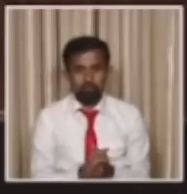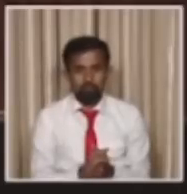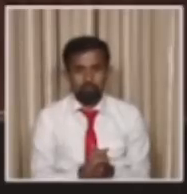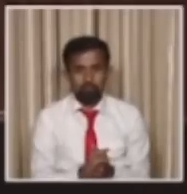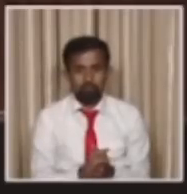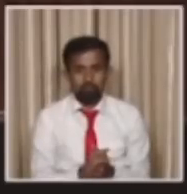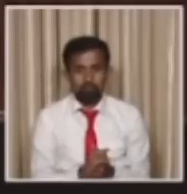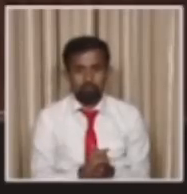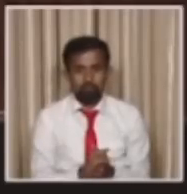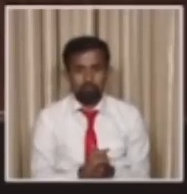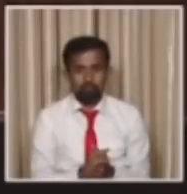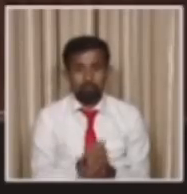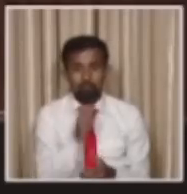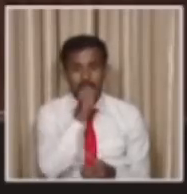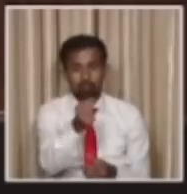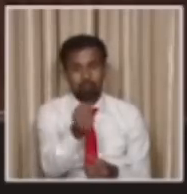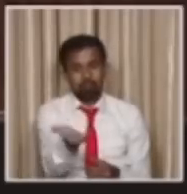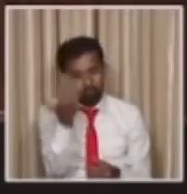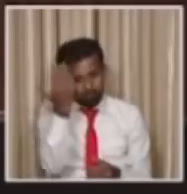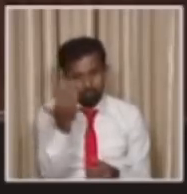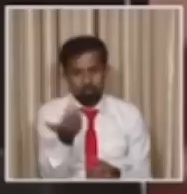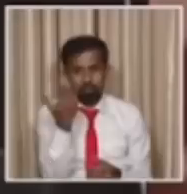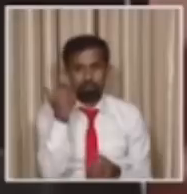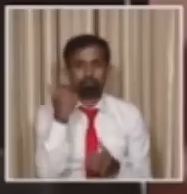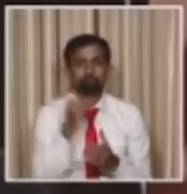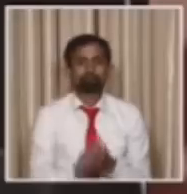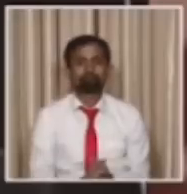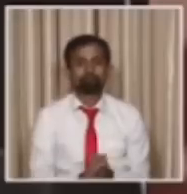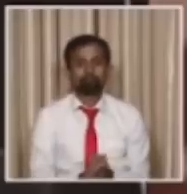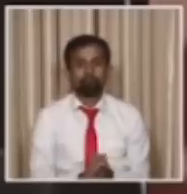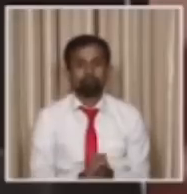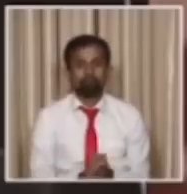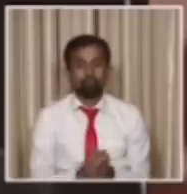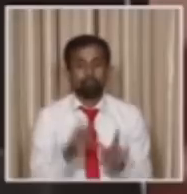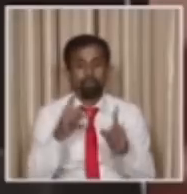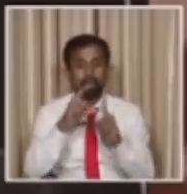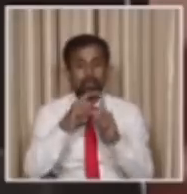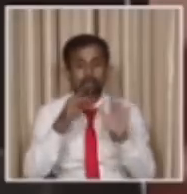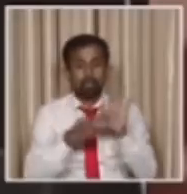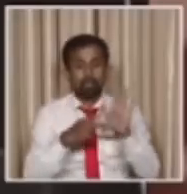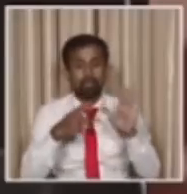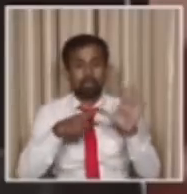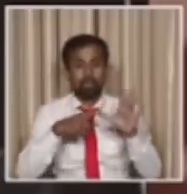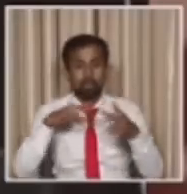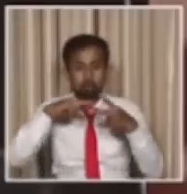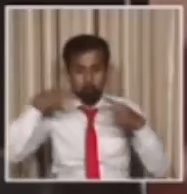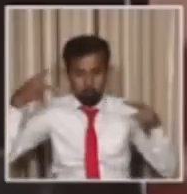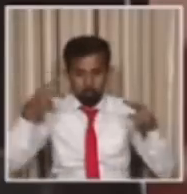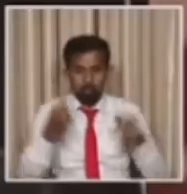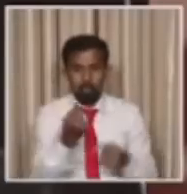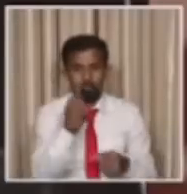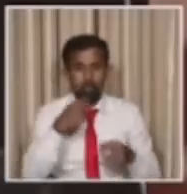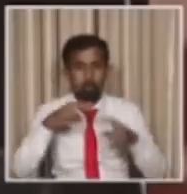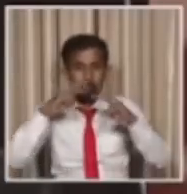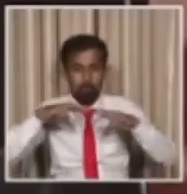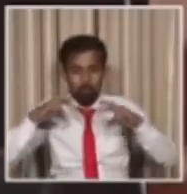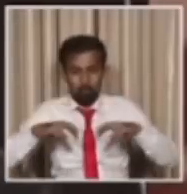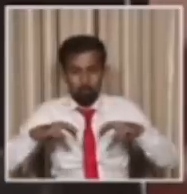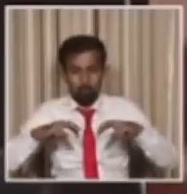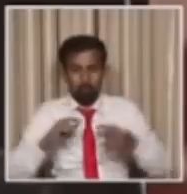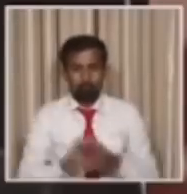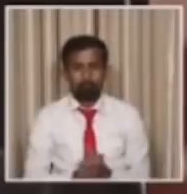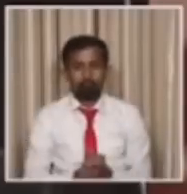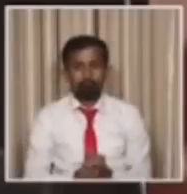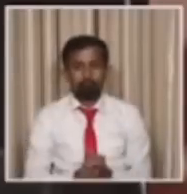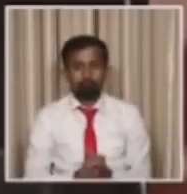මොකද්ද කියන්නේ? ඔබතුමාට මයික් එක දීලා තියෙන ඔබතුමා කතා පාත් කරන්න. එතකොට ඒ DNA පරීක්ෂාව ගැන ඔබතුමා කියපු පරීක්ෂාව ගැන.